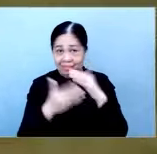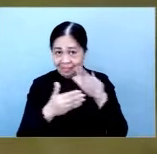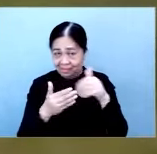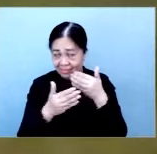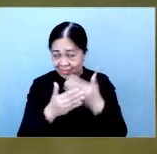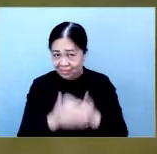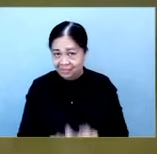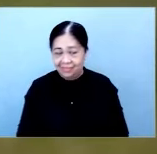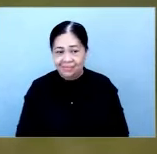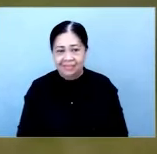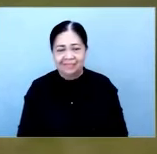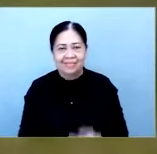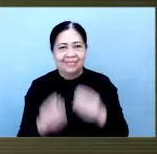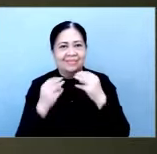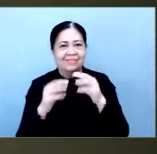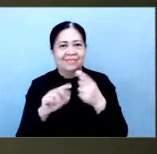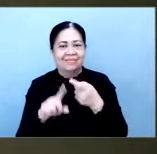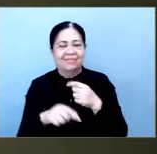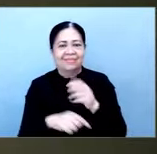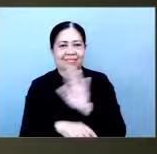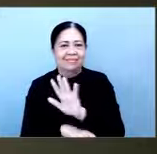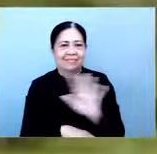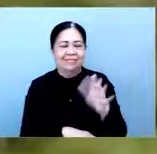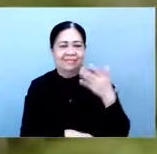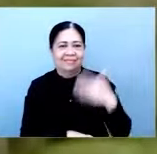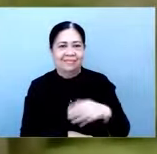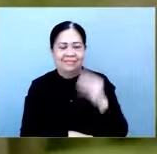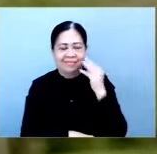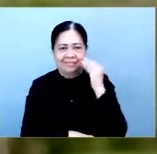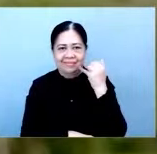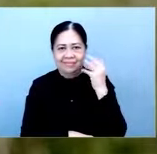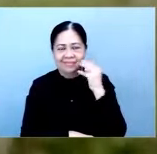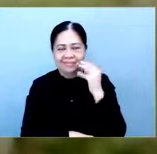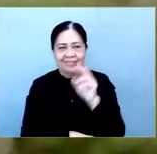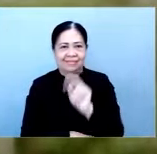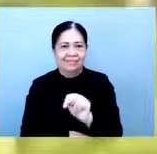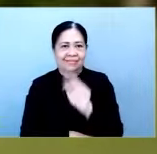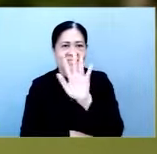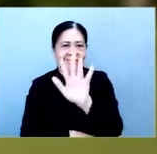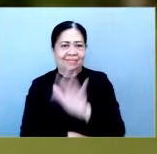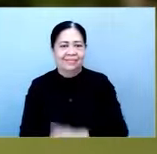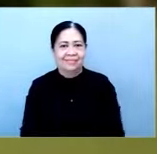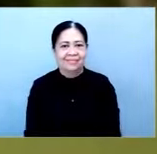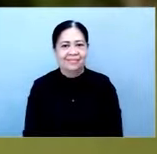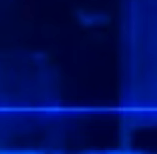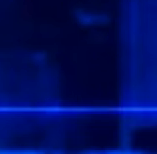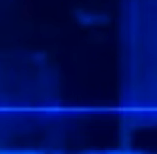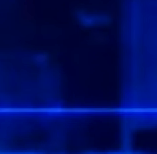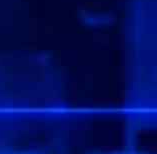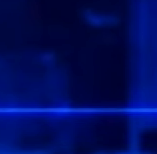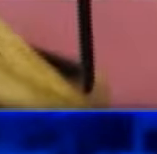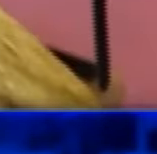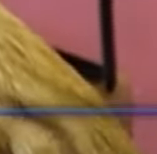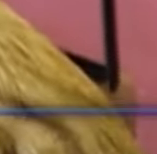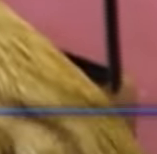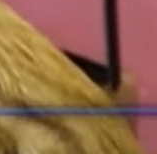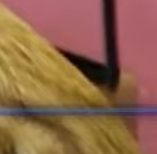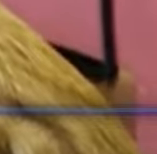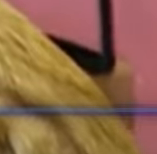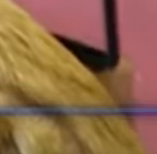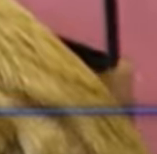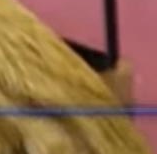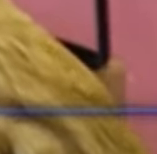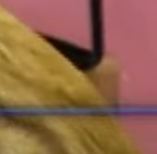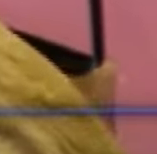all! Nagbabalita mula sa Frontline, MJ Marfori, News 5. Abangan,